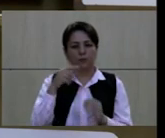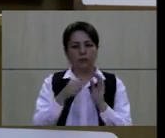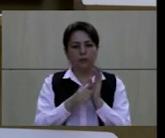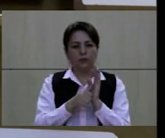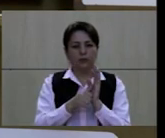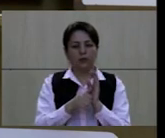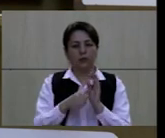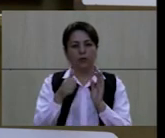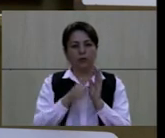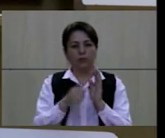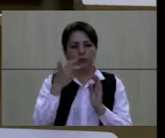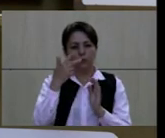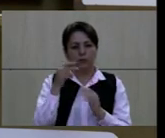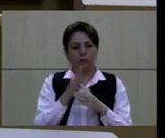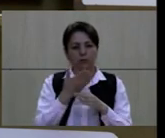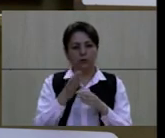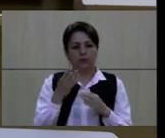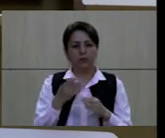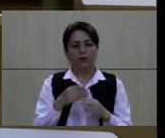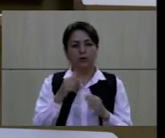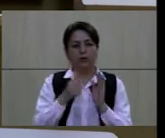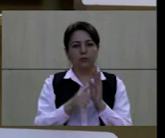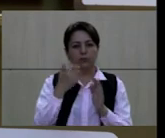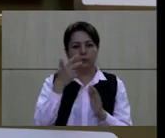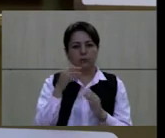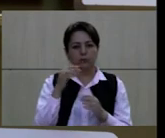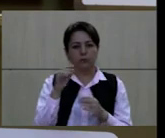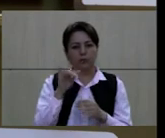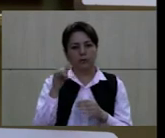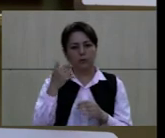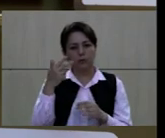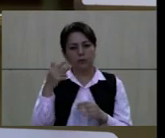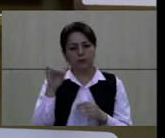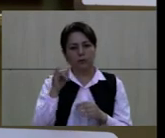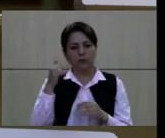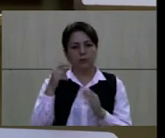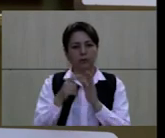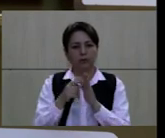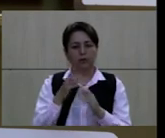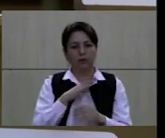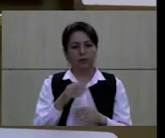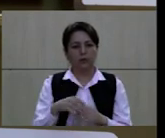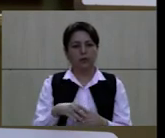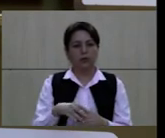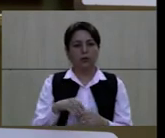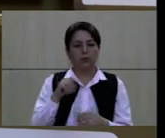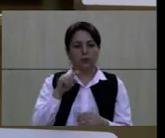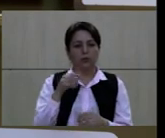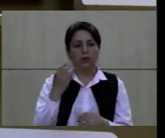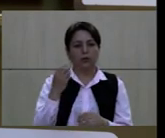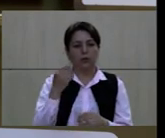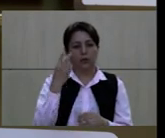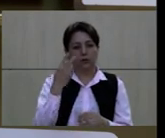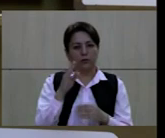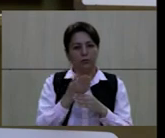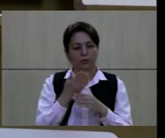126 ni 63 ga bo'lamiz. 63 3 ko'paytiruv 3 ko'paytiruv 7 edi. Uni 2 ga